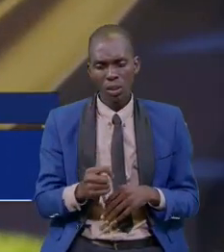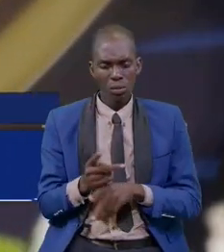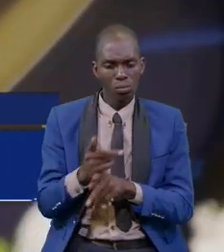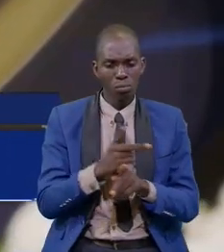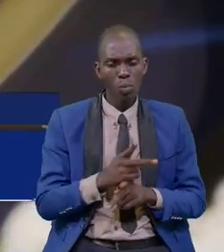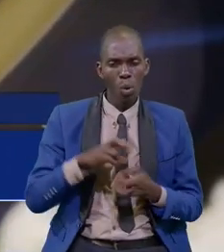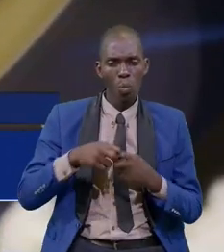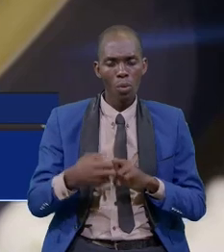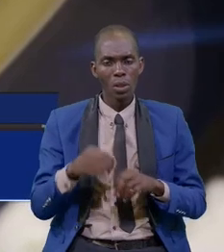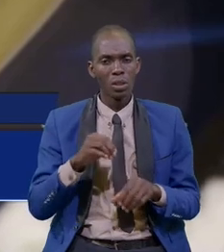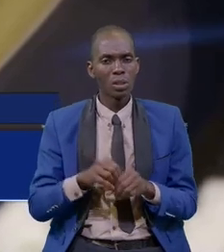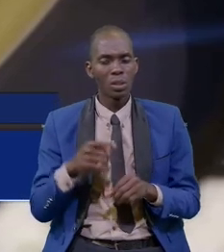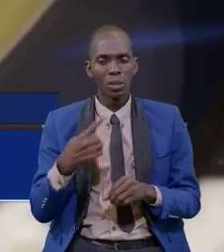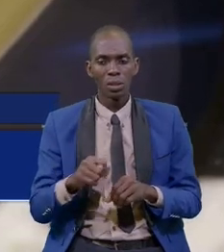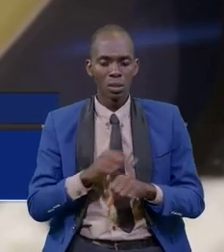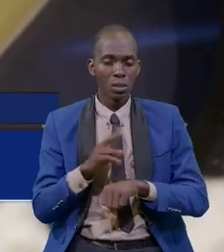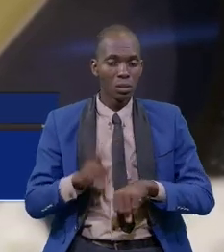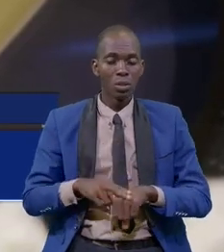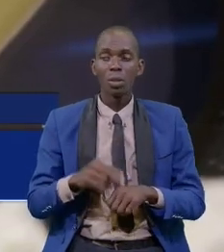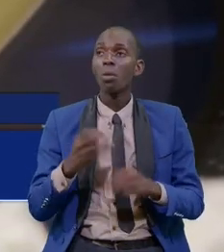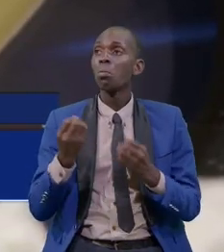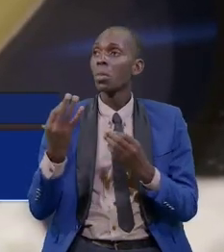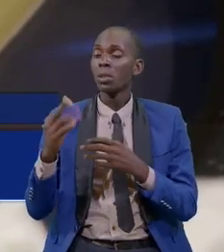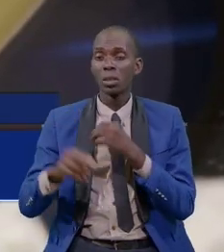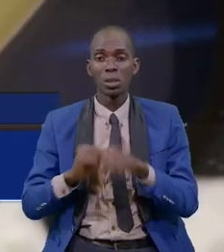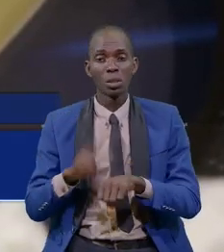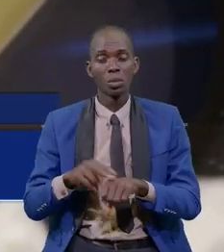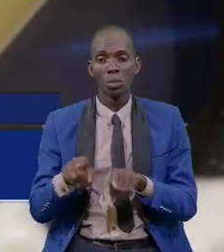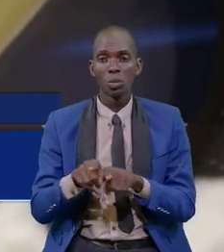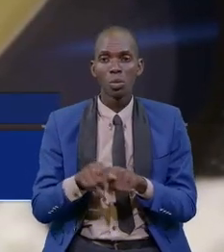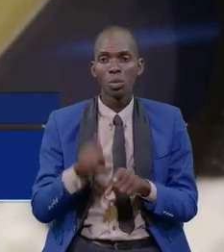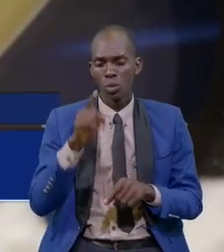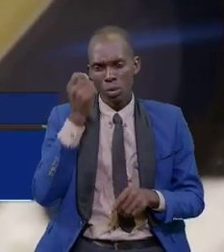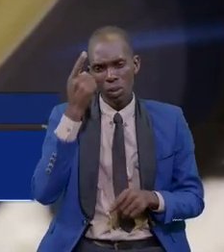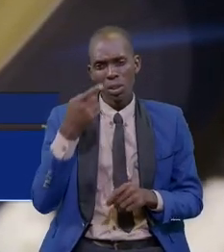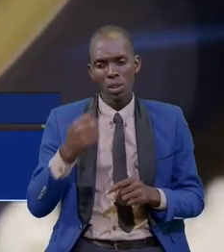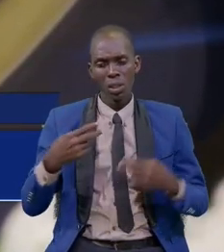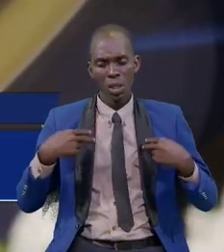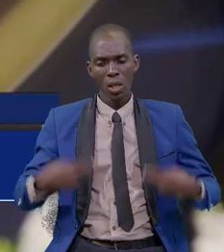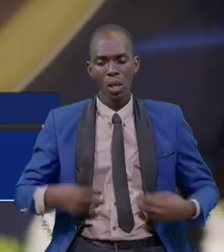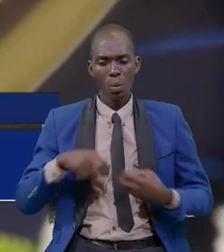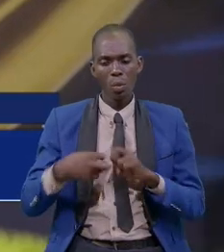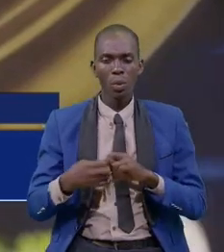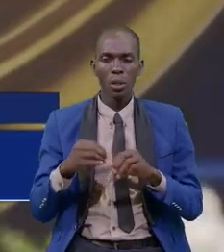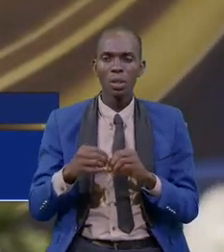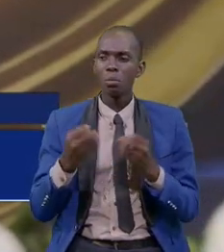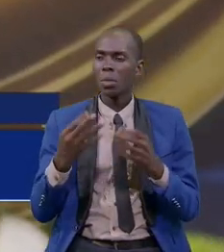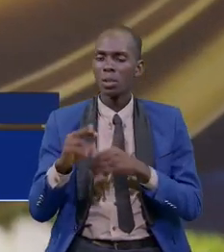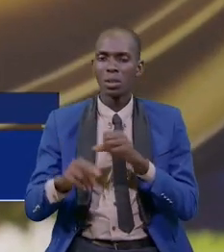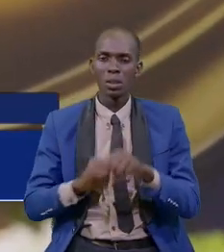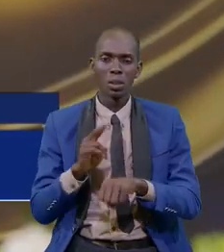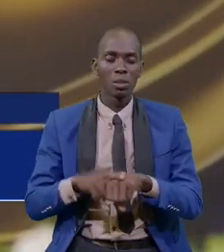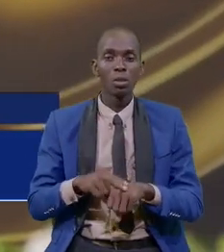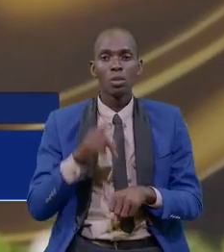l'insécurité dans la nation, c'est partout dans les nations, dans les états. Vous comprenez les problèmes, les défis de santé que nous avons dans toutes les nations.